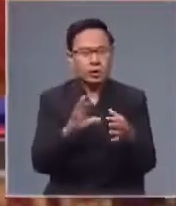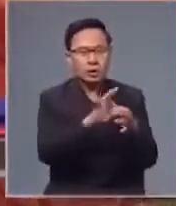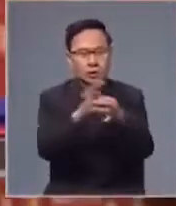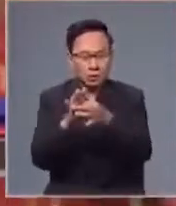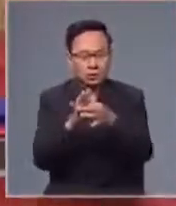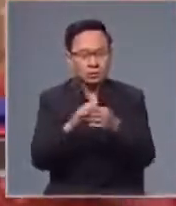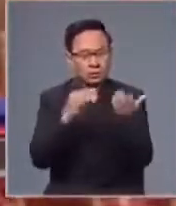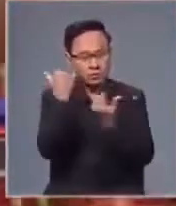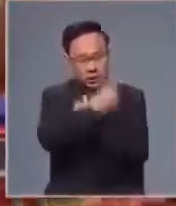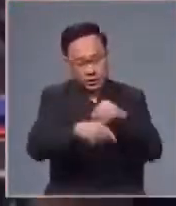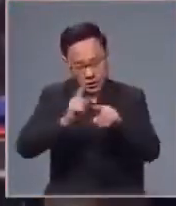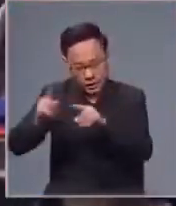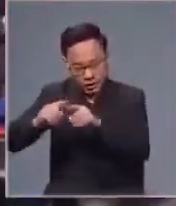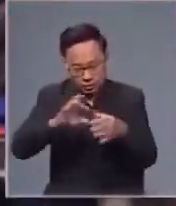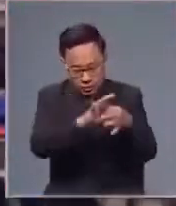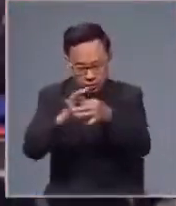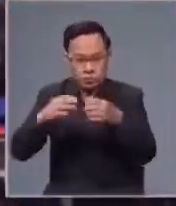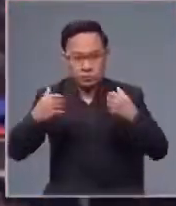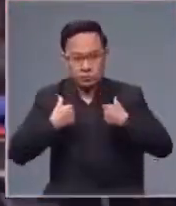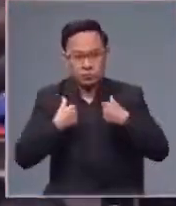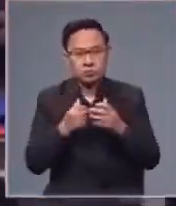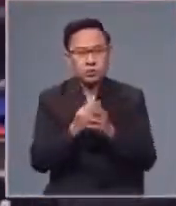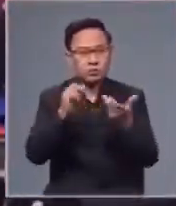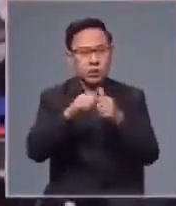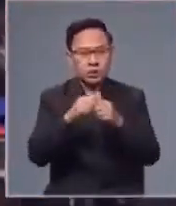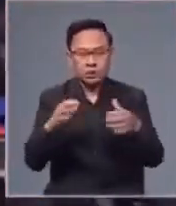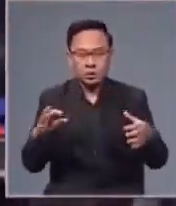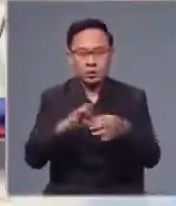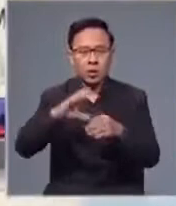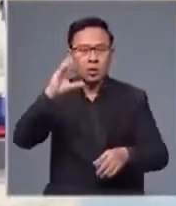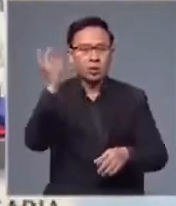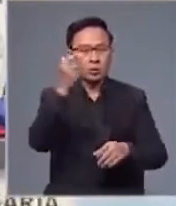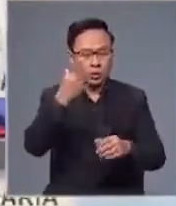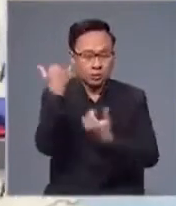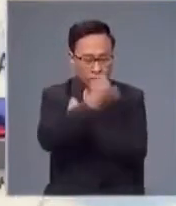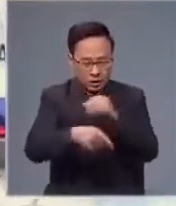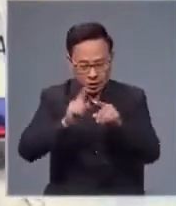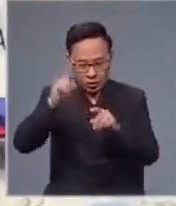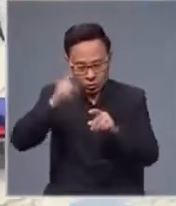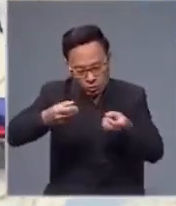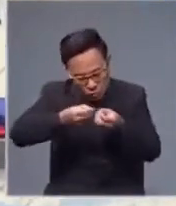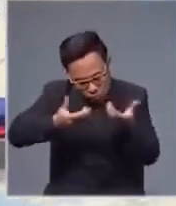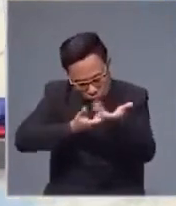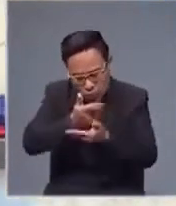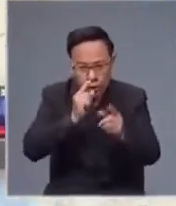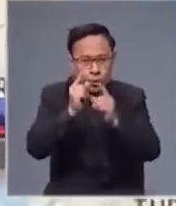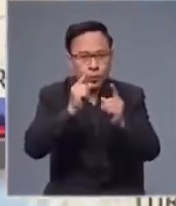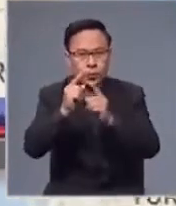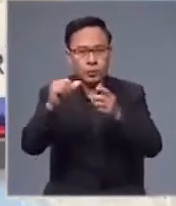กันและผูกพันกันจนกลายเป็นปัญหาในระดับโลกที่ทุกประเทศต้องหันหน้าเข้ามาแก้ไขร่ว